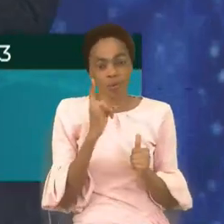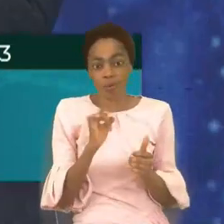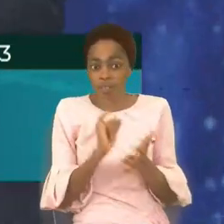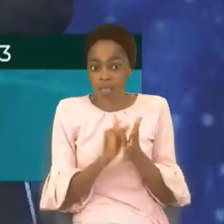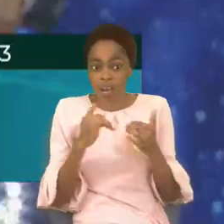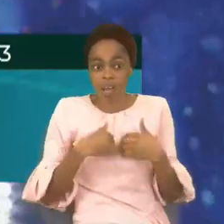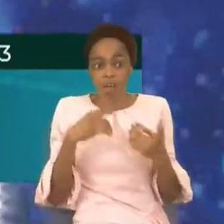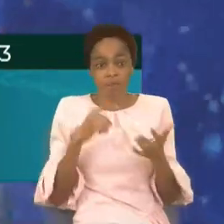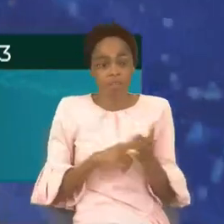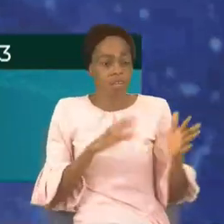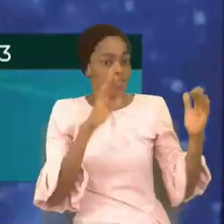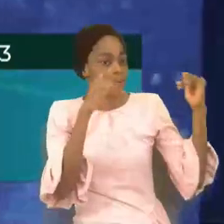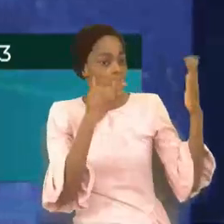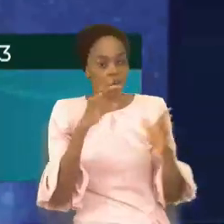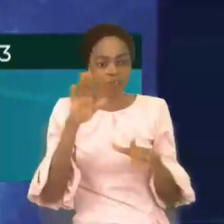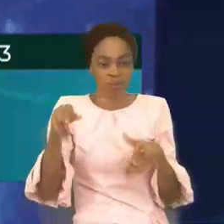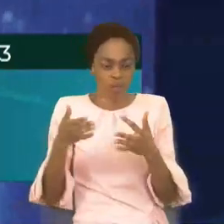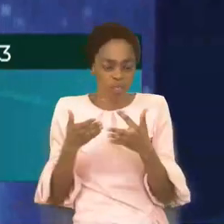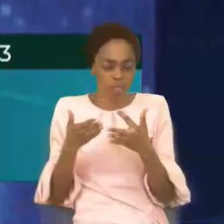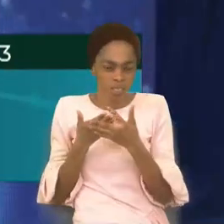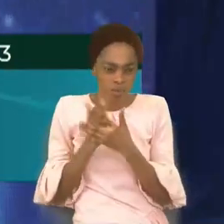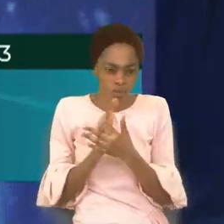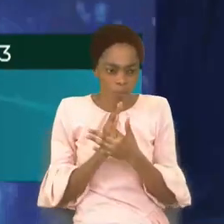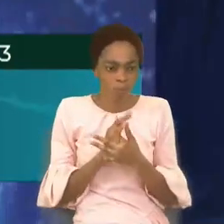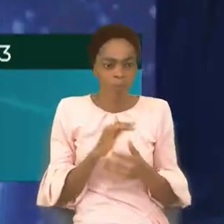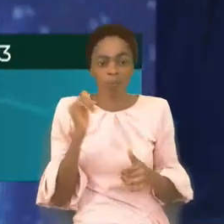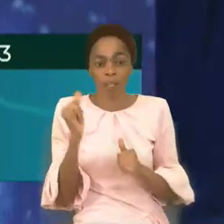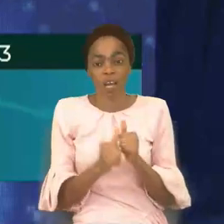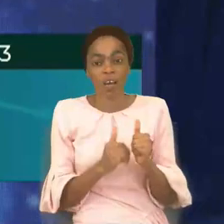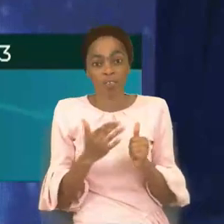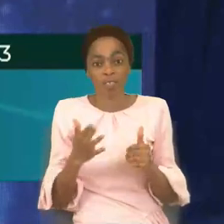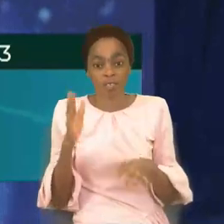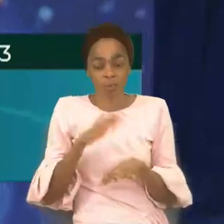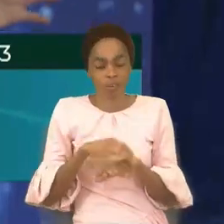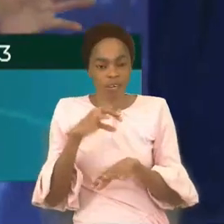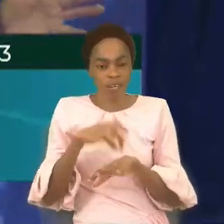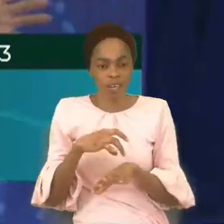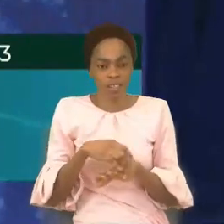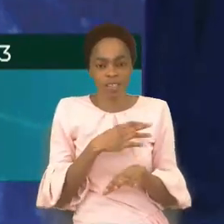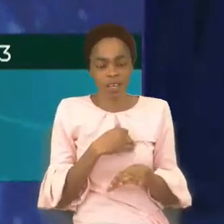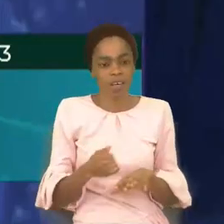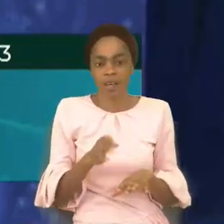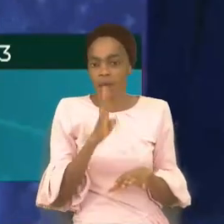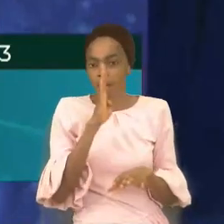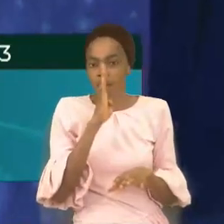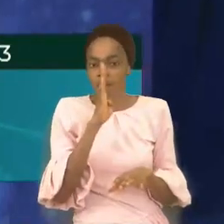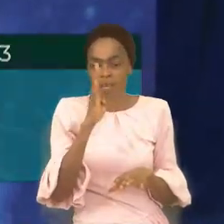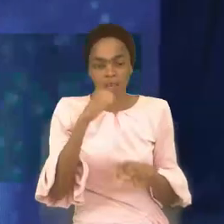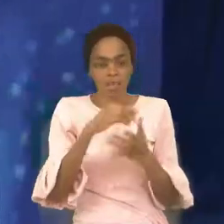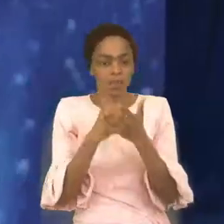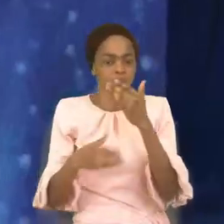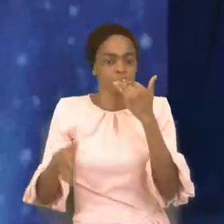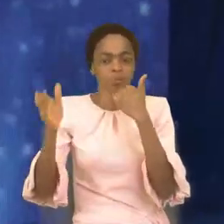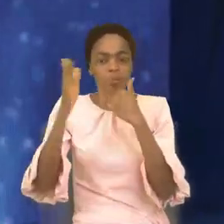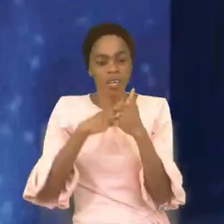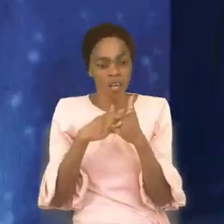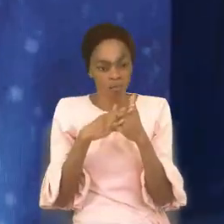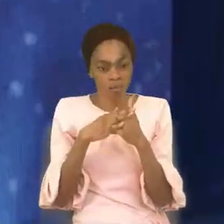cette espérance en lui de traverser toutes choses sur la terre et de se retrouver au